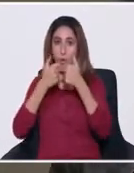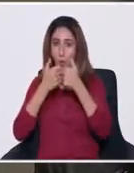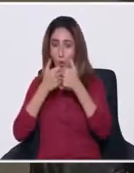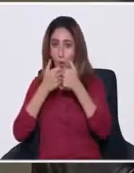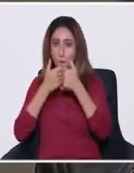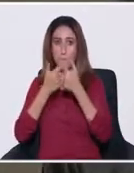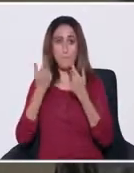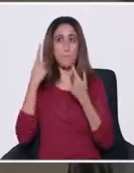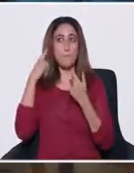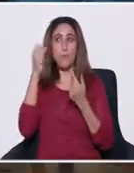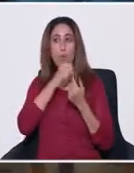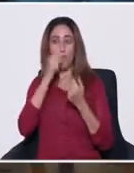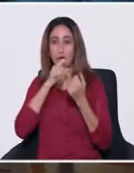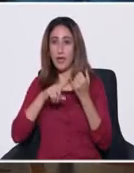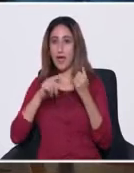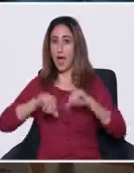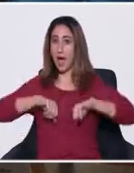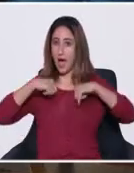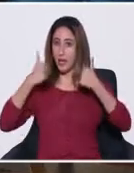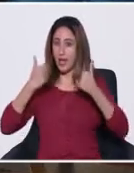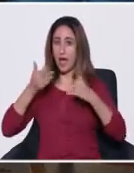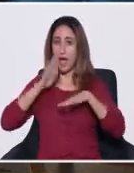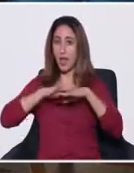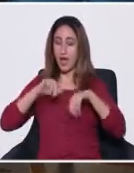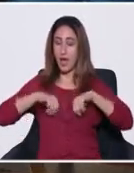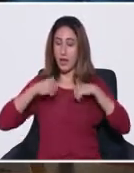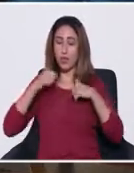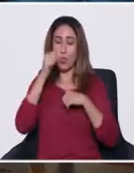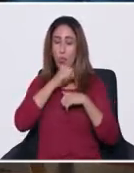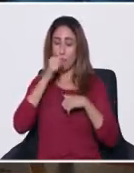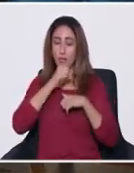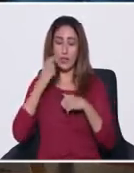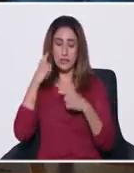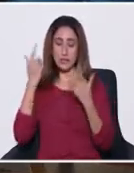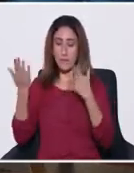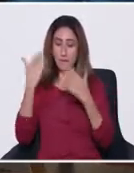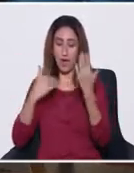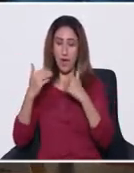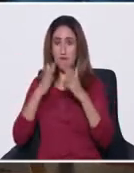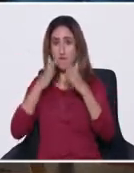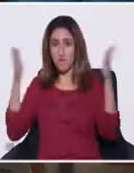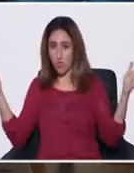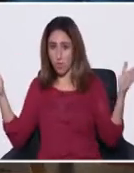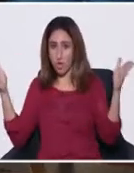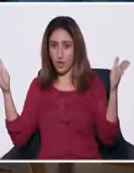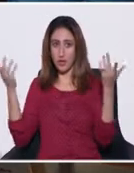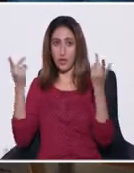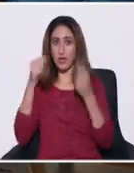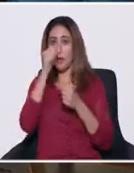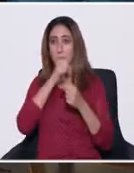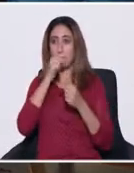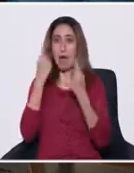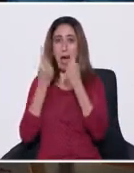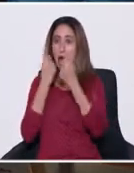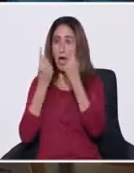وندى، ممكن تسمع اغنيه عن الحياه لعبد الرحمن، ممكن تسمع اغنيه فراق من ندى. يعني قصدي انا احنا هنعمل اغاني طبيعيه